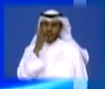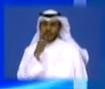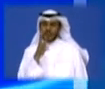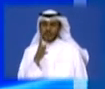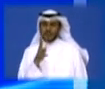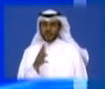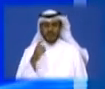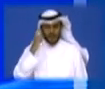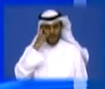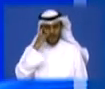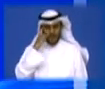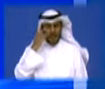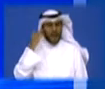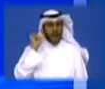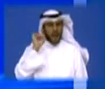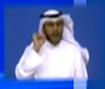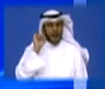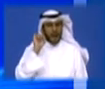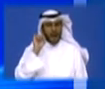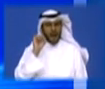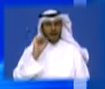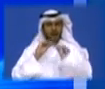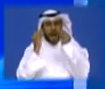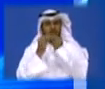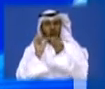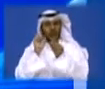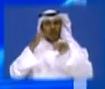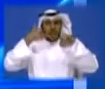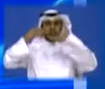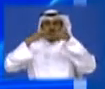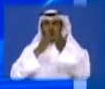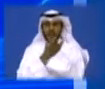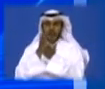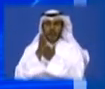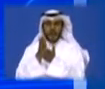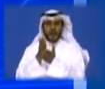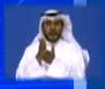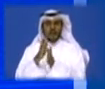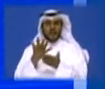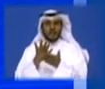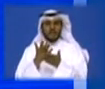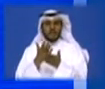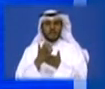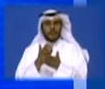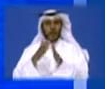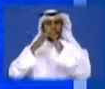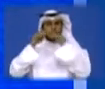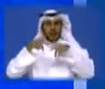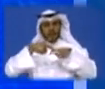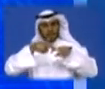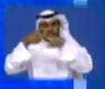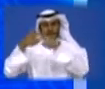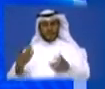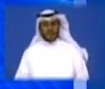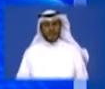في شان الهيئه العامه للطرق والنقل البري وكذلك مشروع قانون بالموافقه على اكتتاب دوله